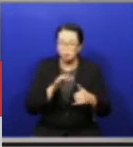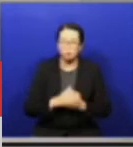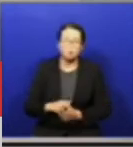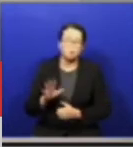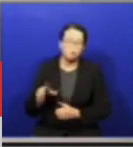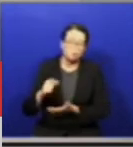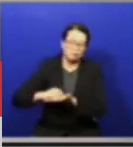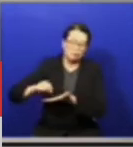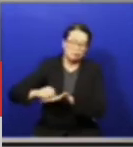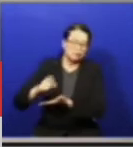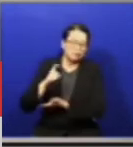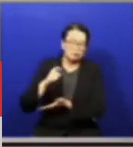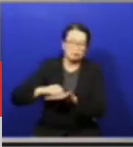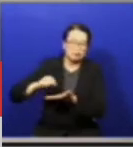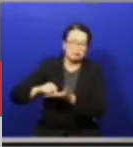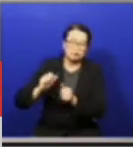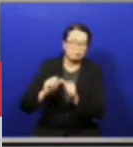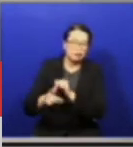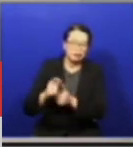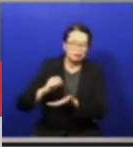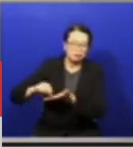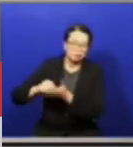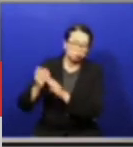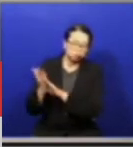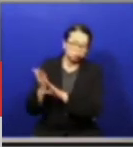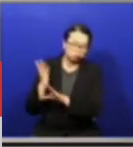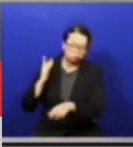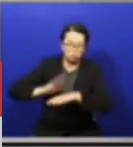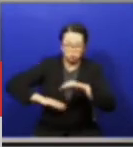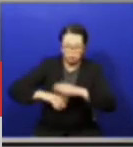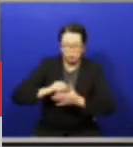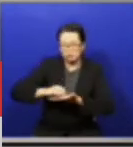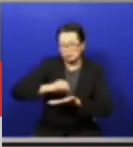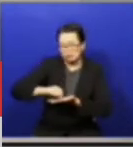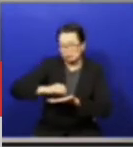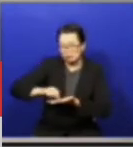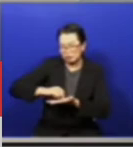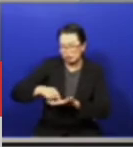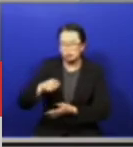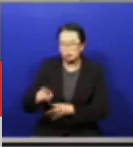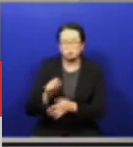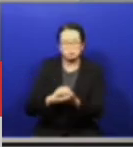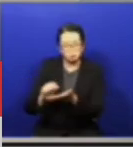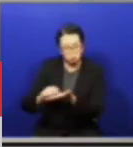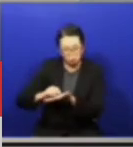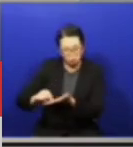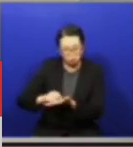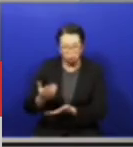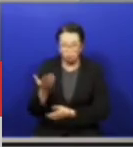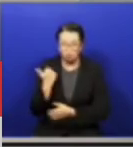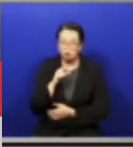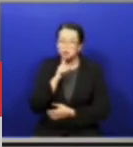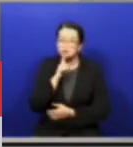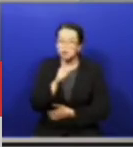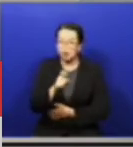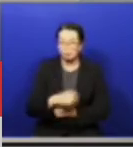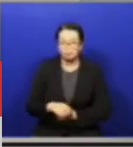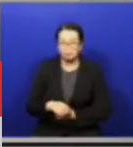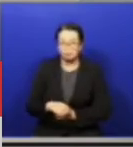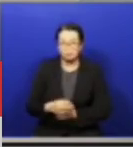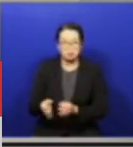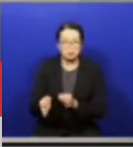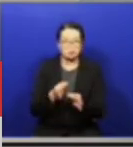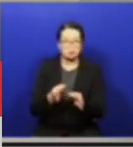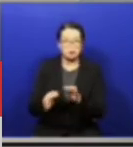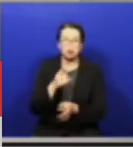าเขียนไม่ทันจิรายุก็ต้องใช้แมนวลก็คือภาษามือก็คือให้เจ้าหน้าที่เขียนวันนั้นผมก็ถามครับเขาก็อธิบายไงรู้ไหมท่าน